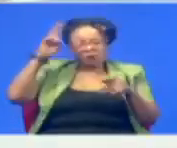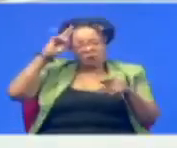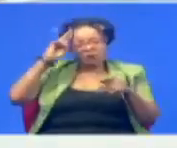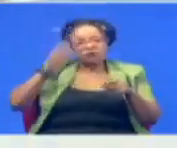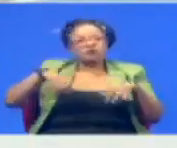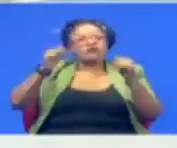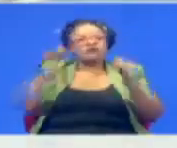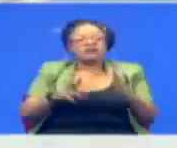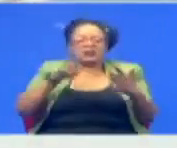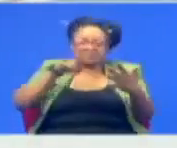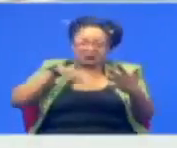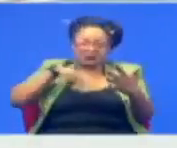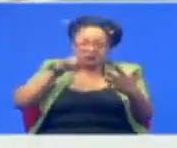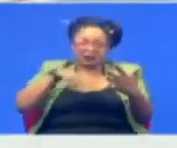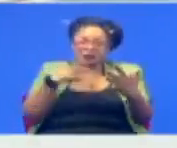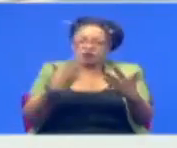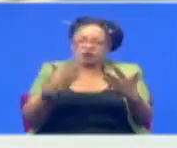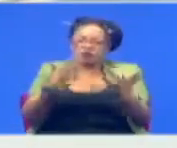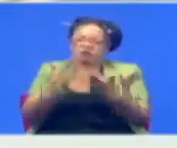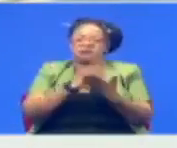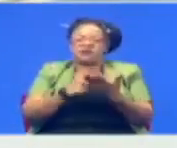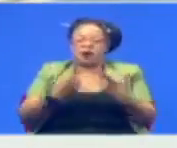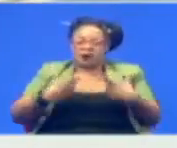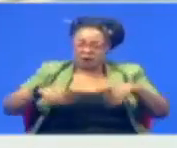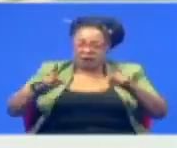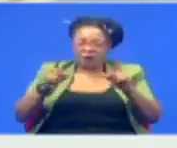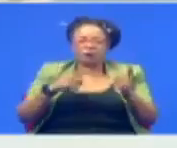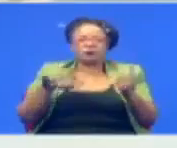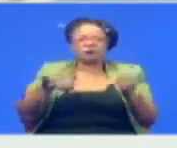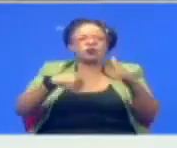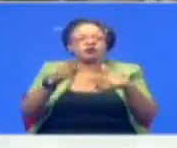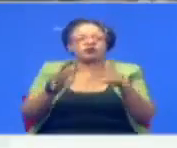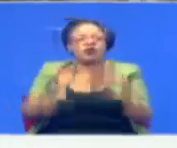stakabadhi zao kabla ya kuwaruhusu kuendelea na safari zao.